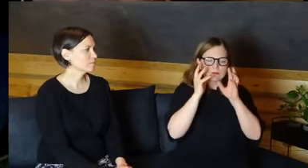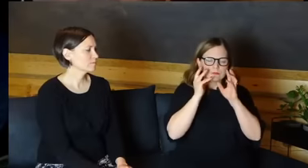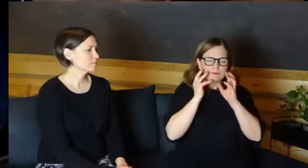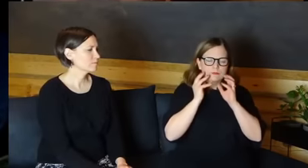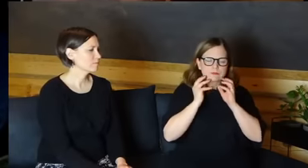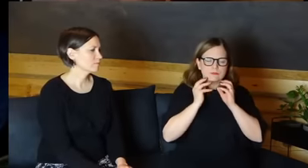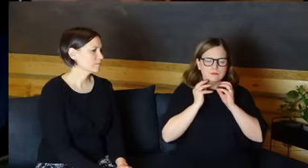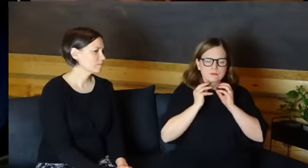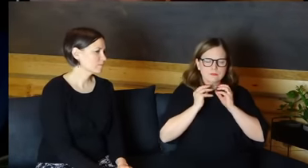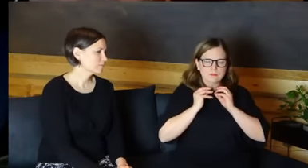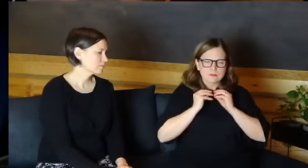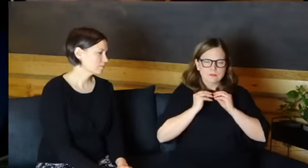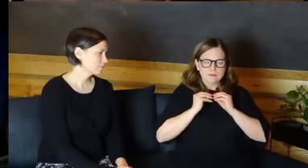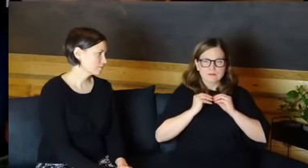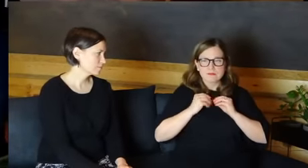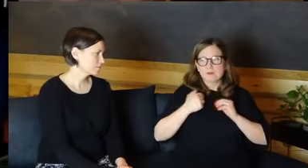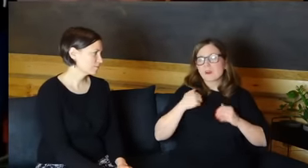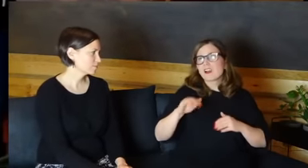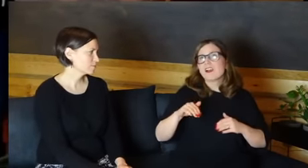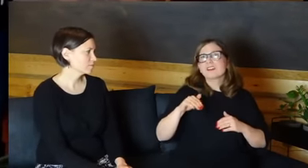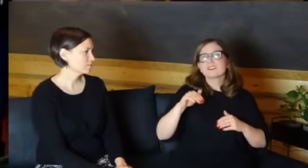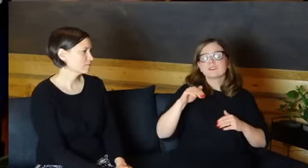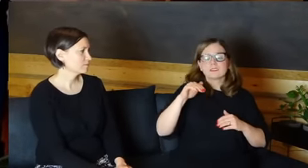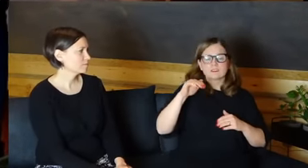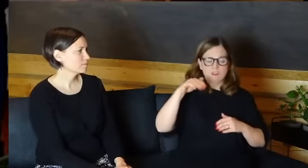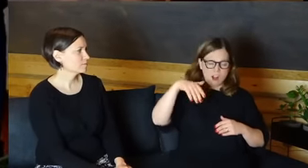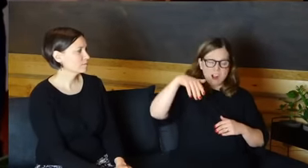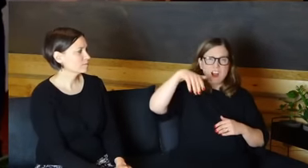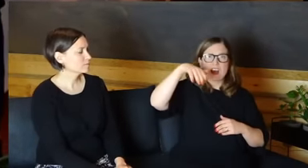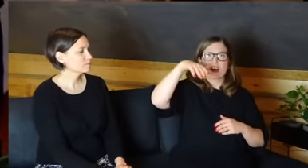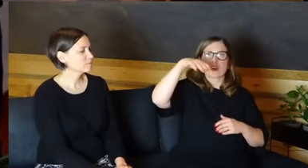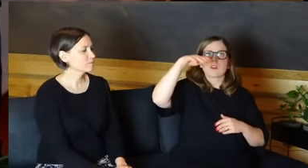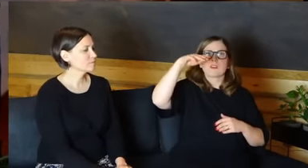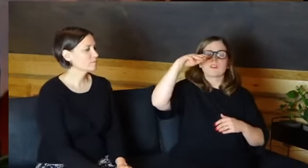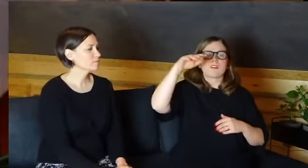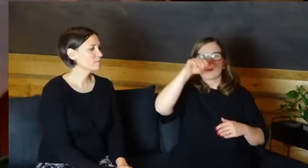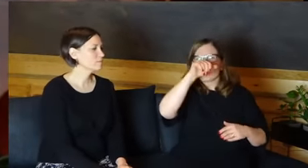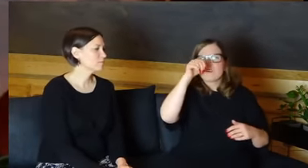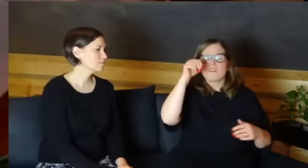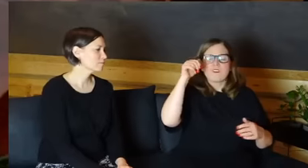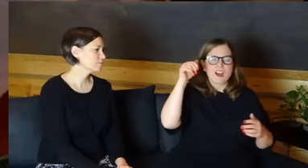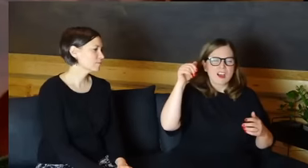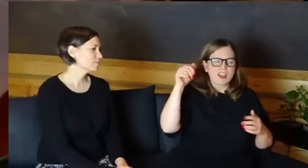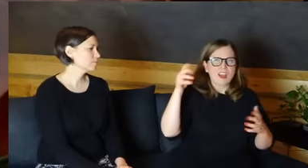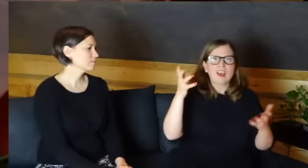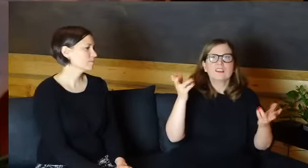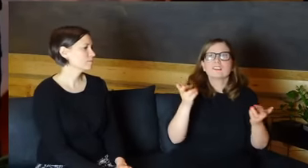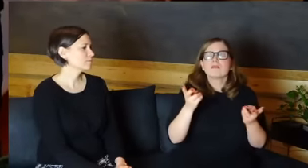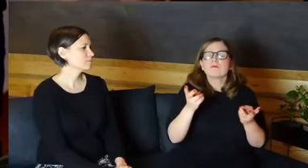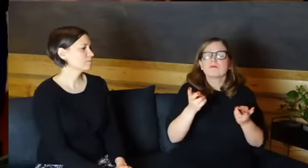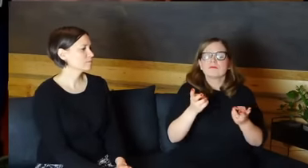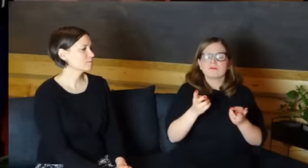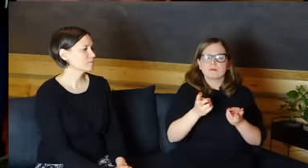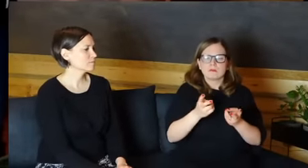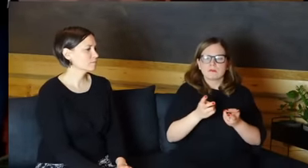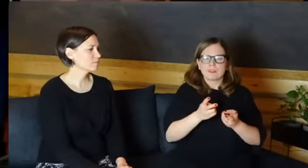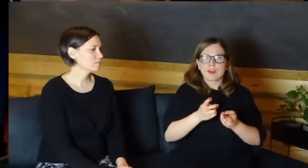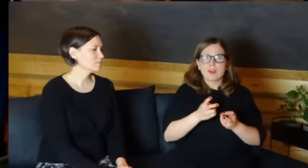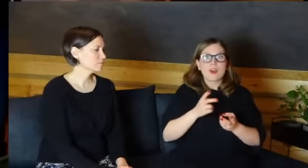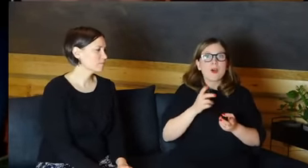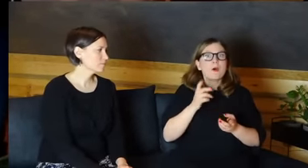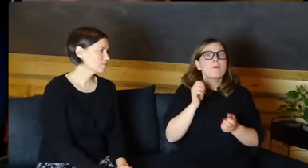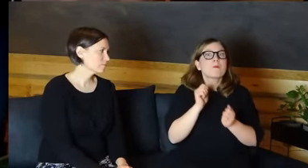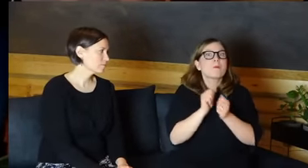tavoitin. Nyt aikuisena pienen hetken ohi kiitävän, voi